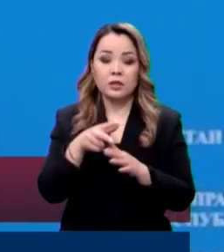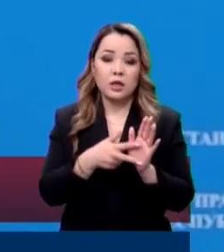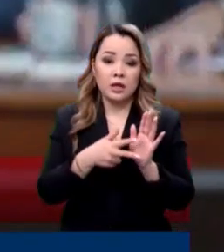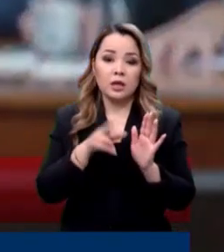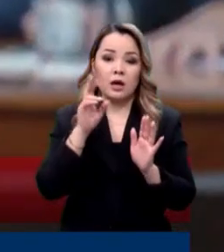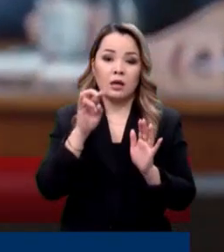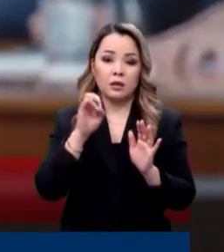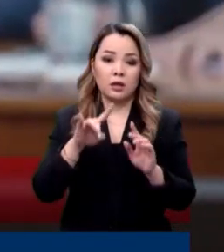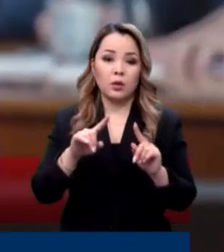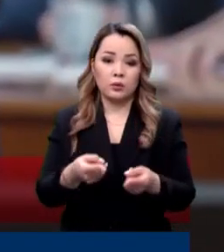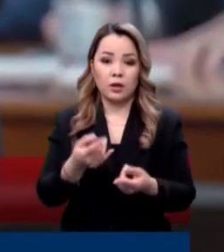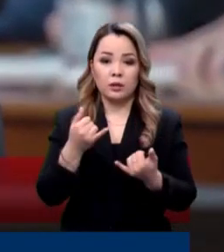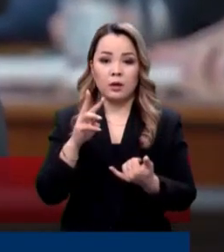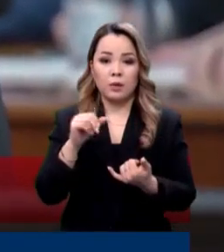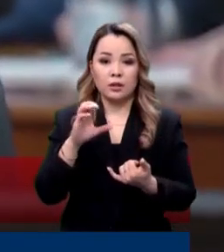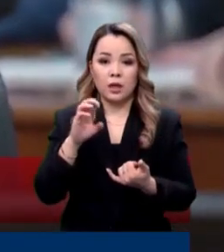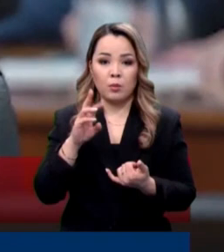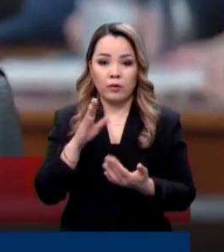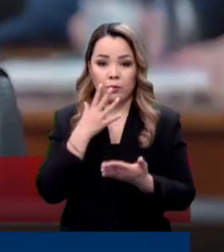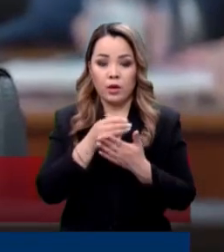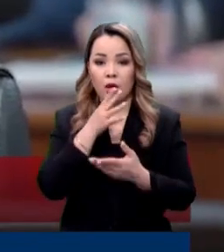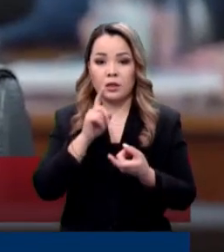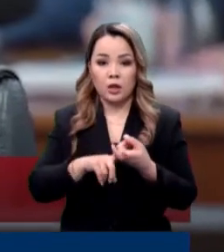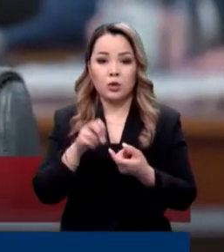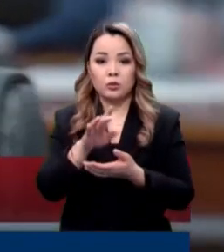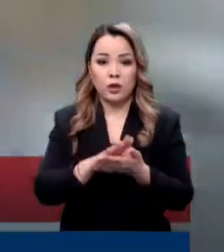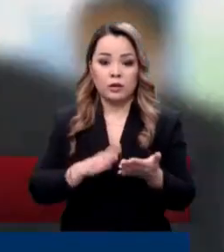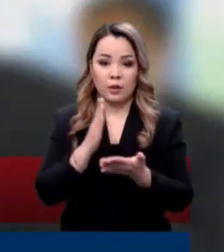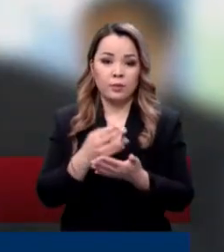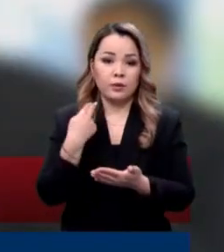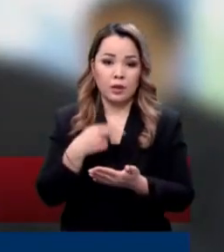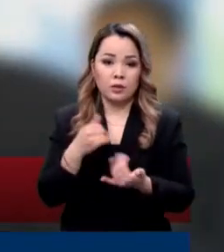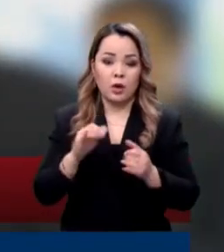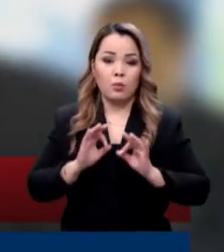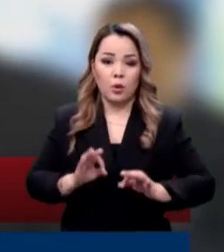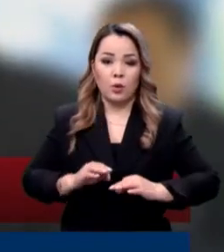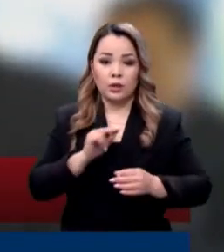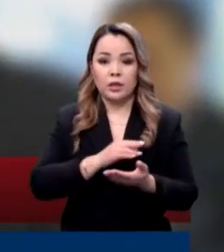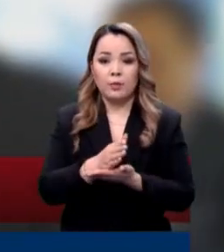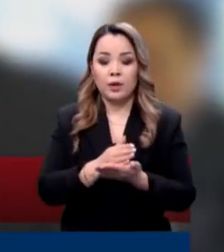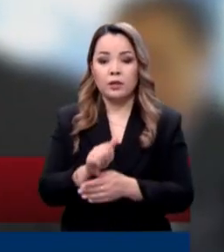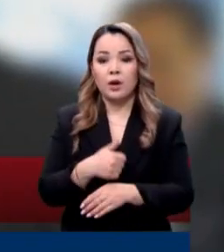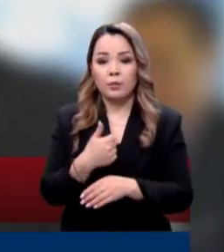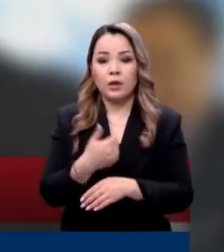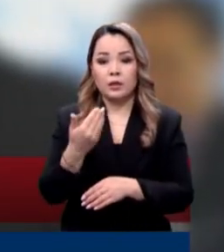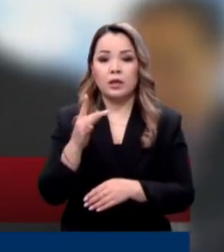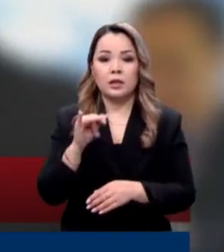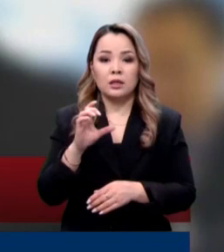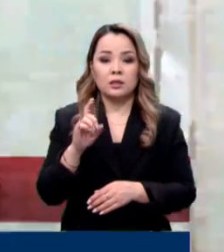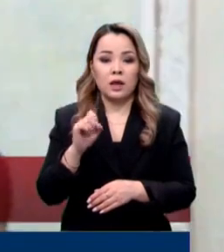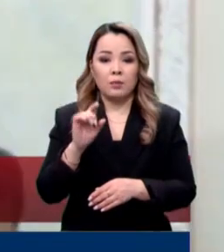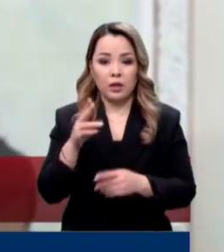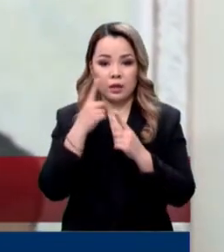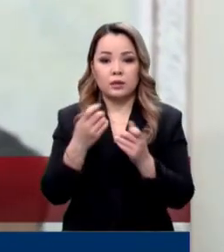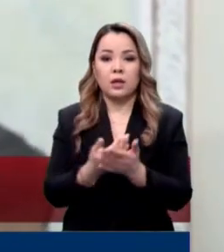қаңтарда ұсталған Мәсімовті қамақта ұстау уақыты ұзартылыпты. Бұл туралы арнайы прокурорлар қызметінің басшысы Ризабек Ожаров